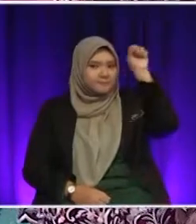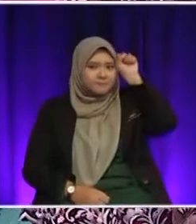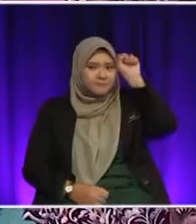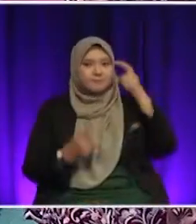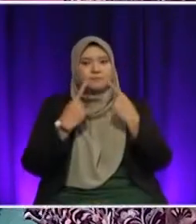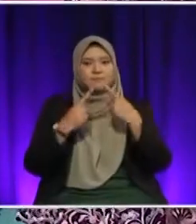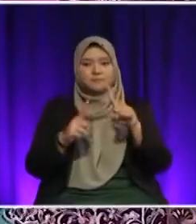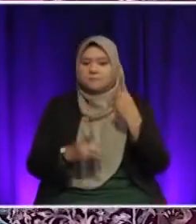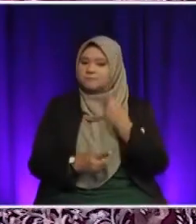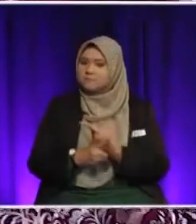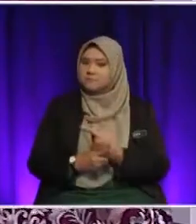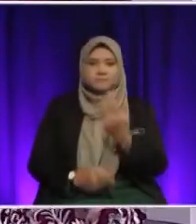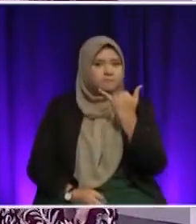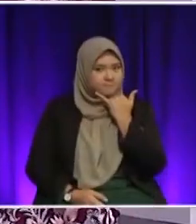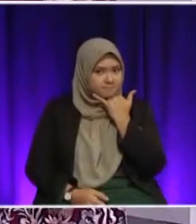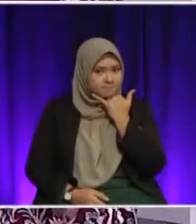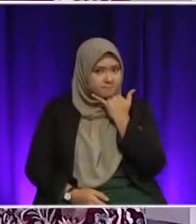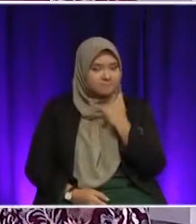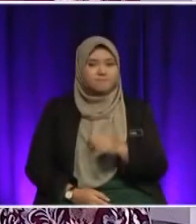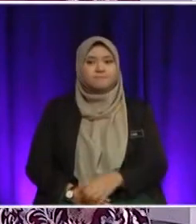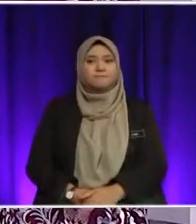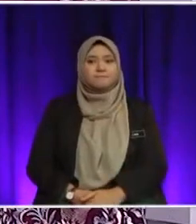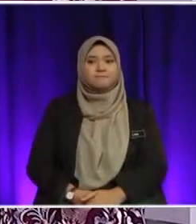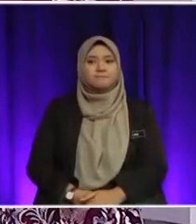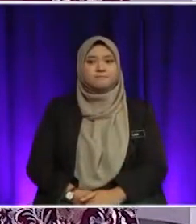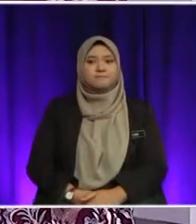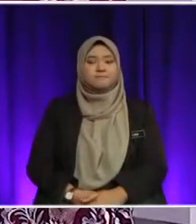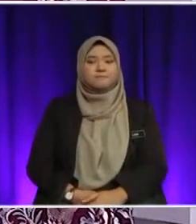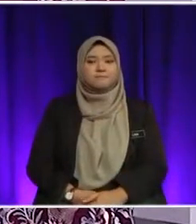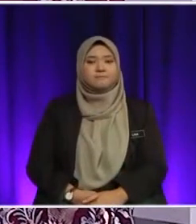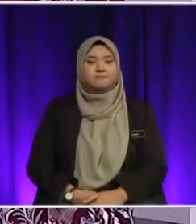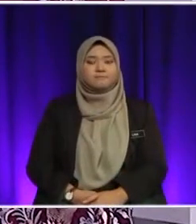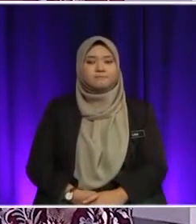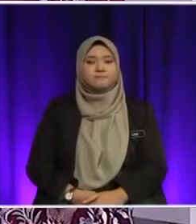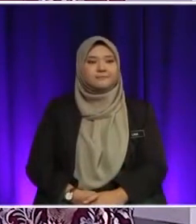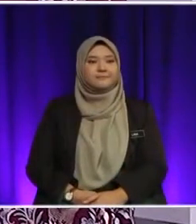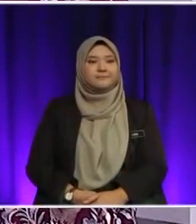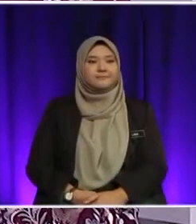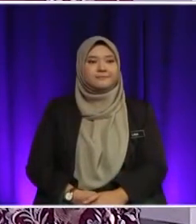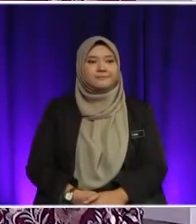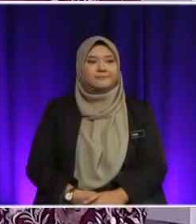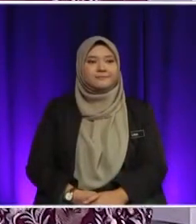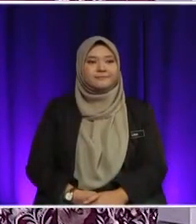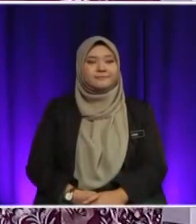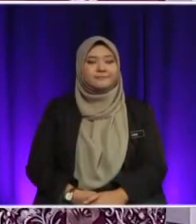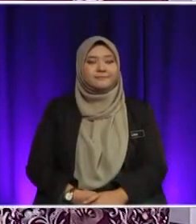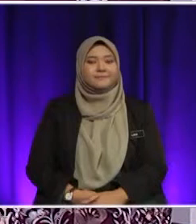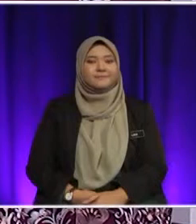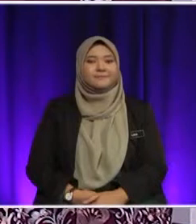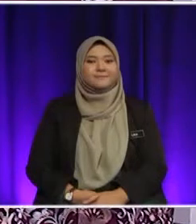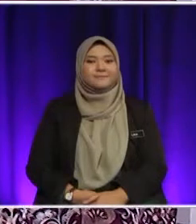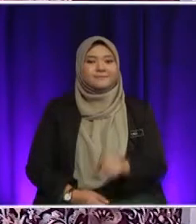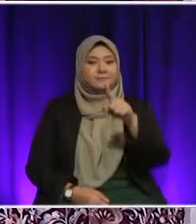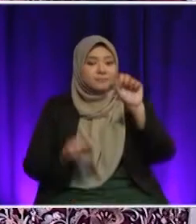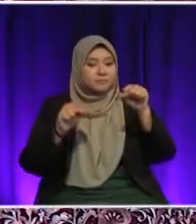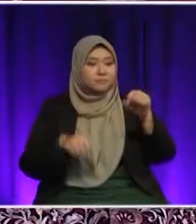Mari kita simak di rumah boleh lihat sekali oke pertama apa tadi adalah uretra Oke kita lihat uretra